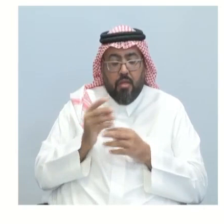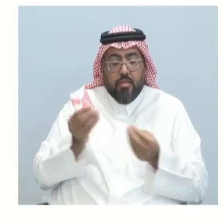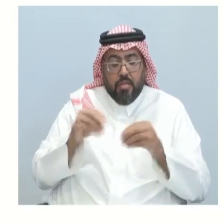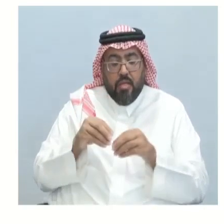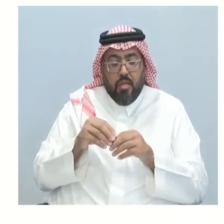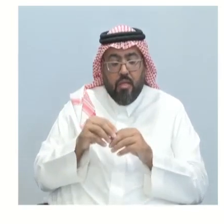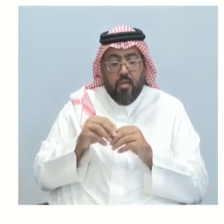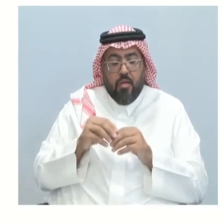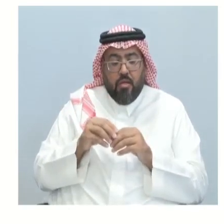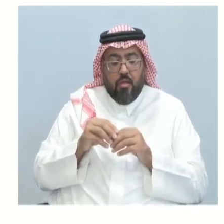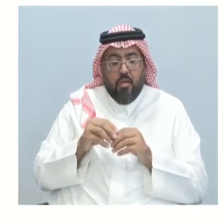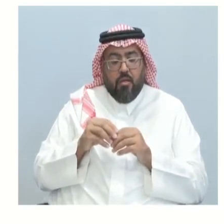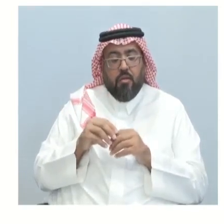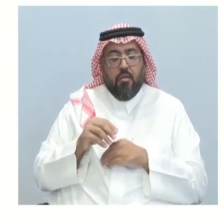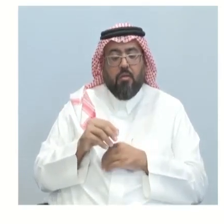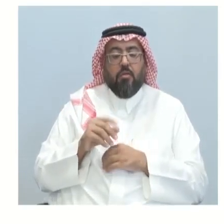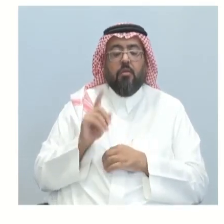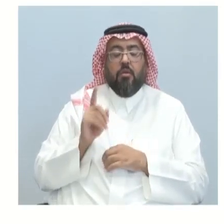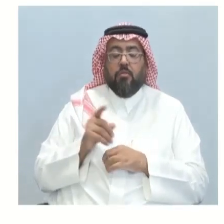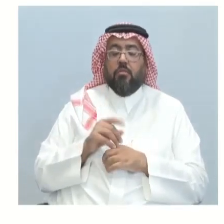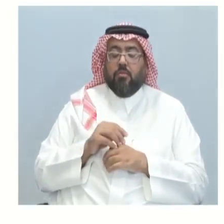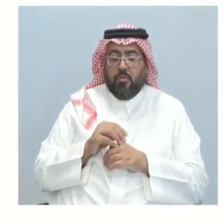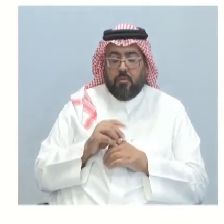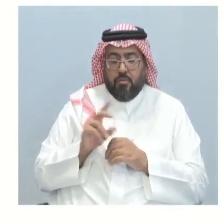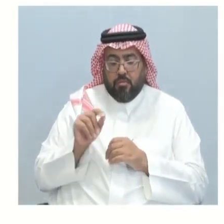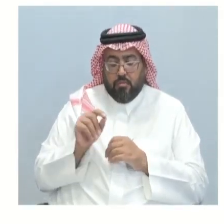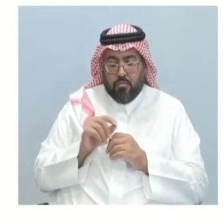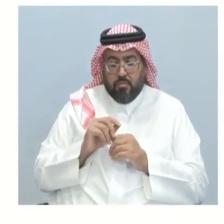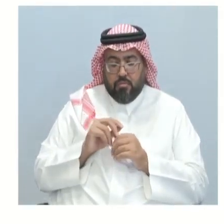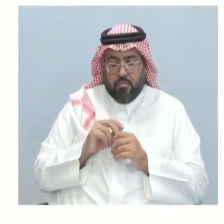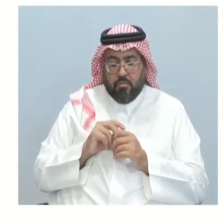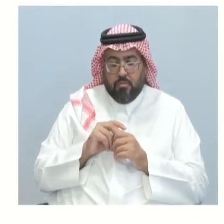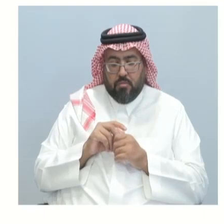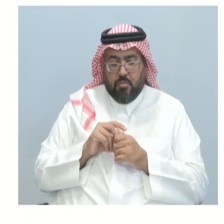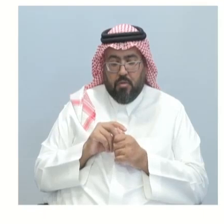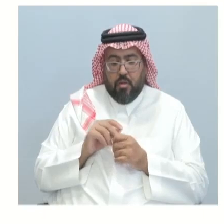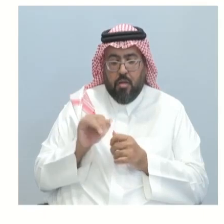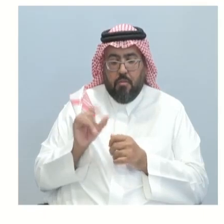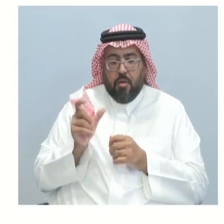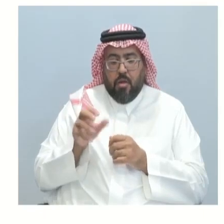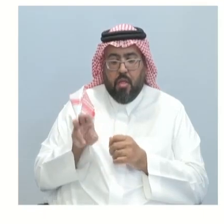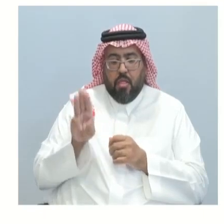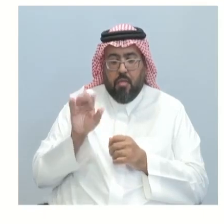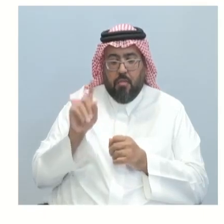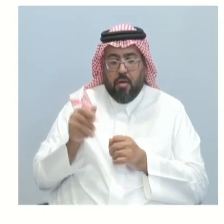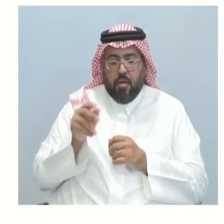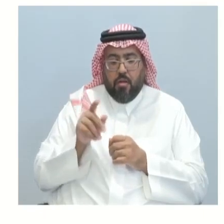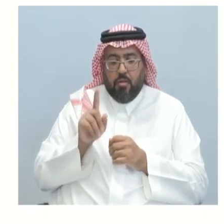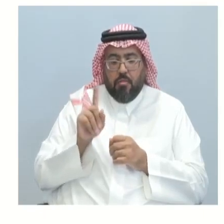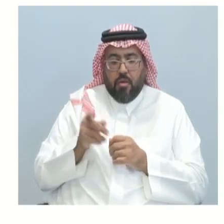الامر بذلك طيب ابنائي وبناتي ممتاز من ثمرات بر